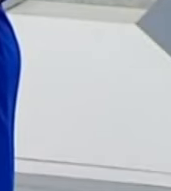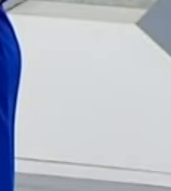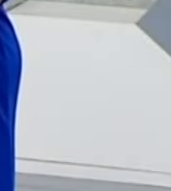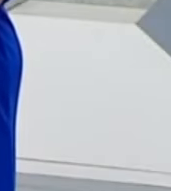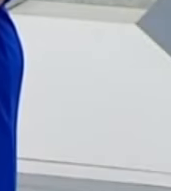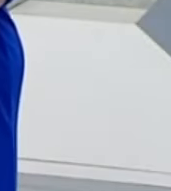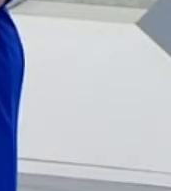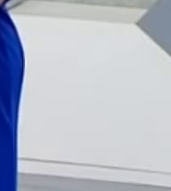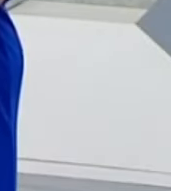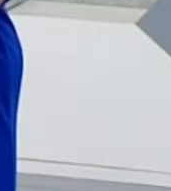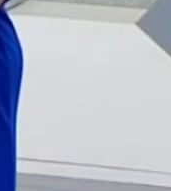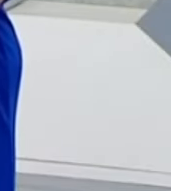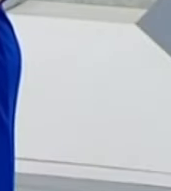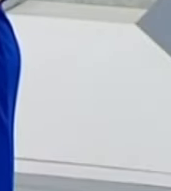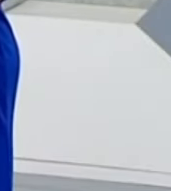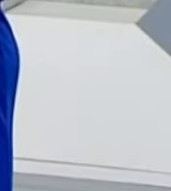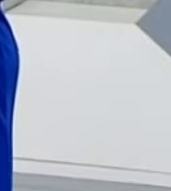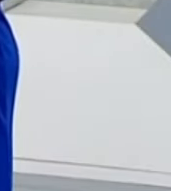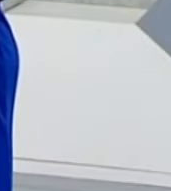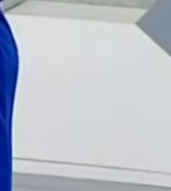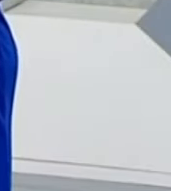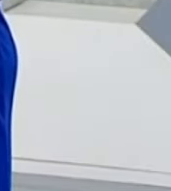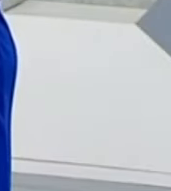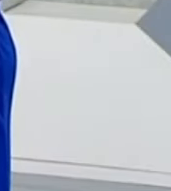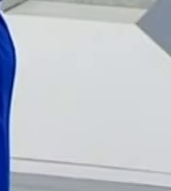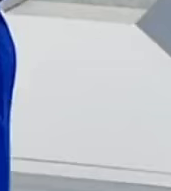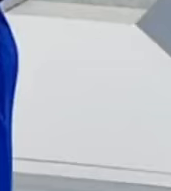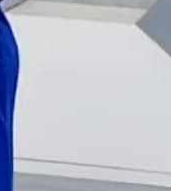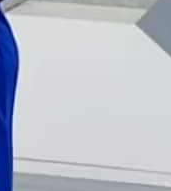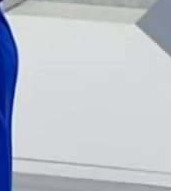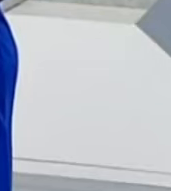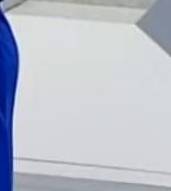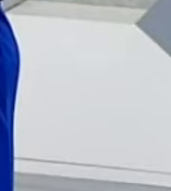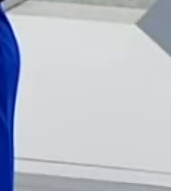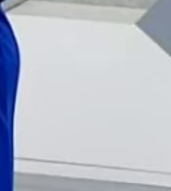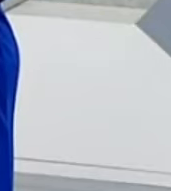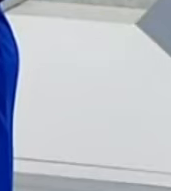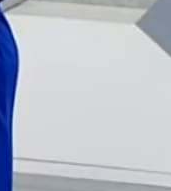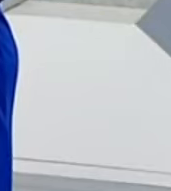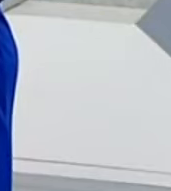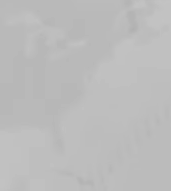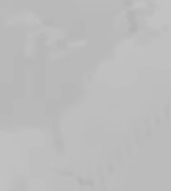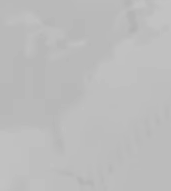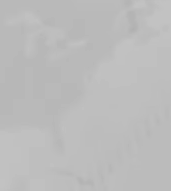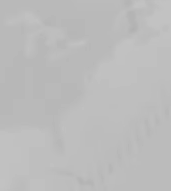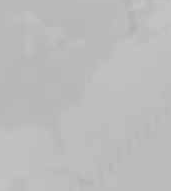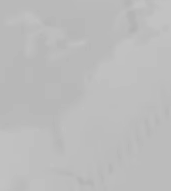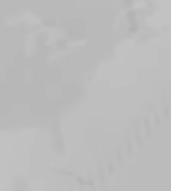GMA Pinoy TV at sa www.gmanews.tv.